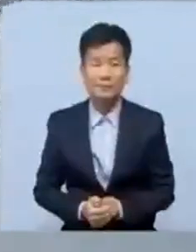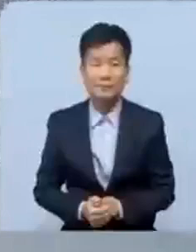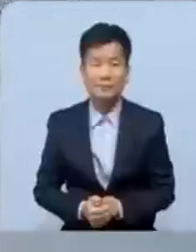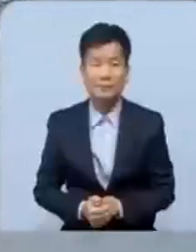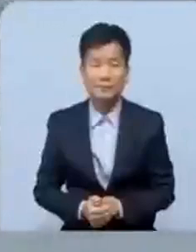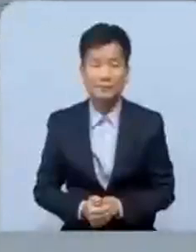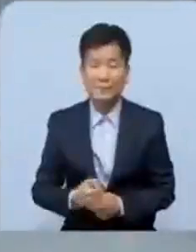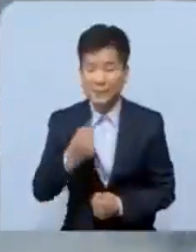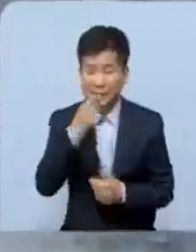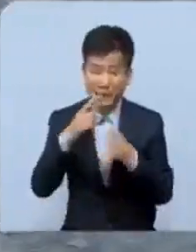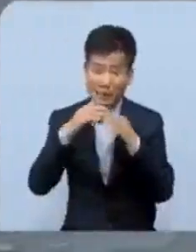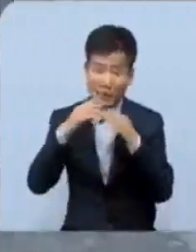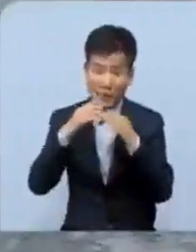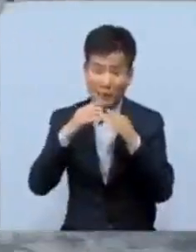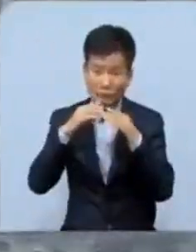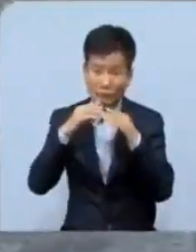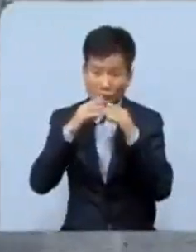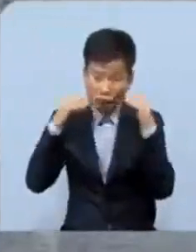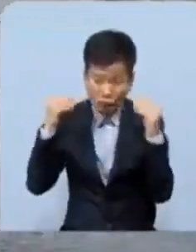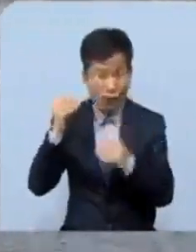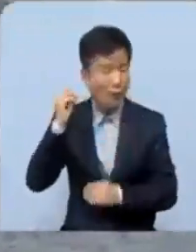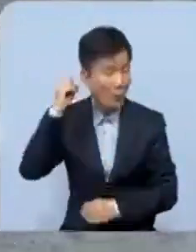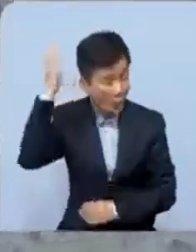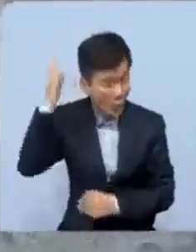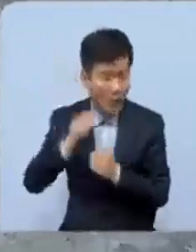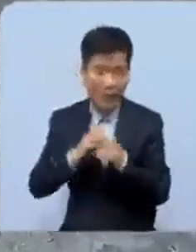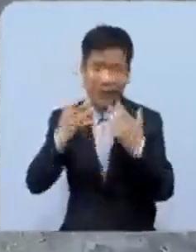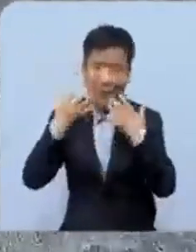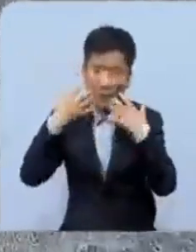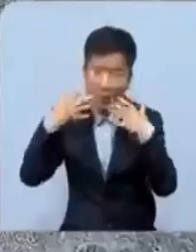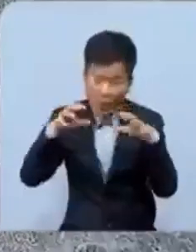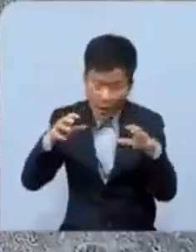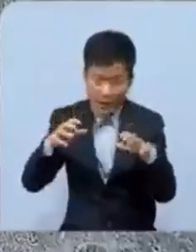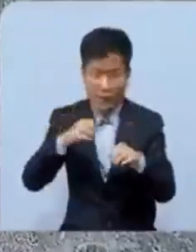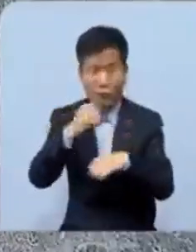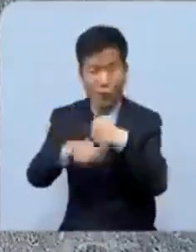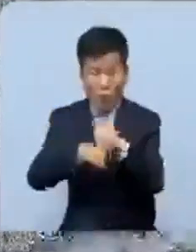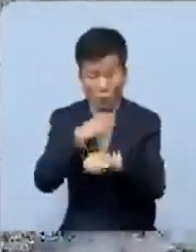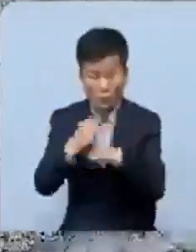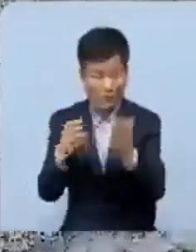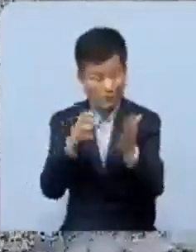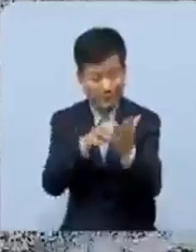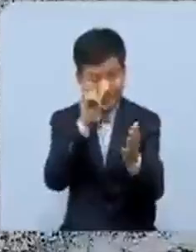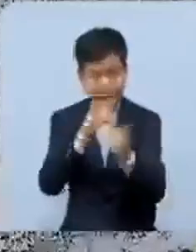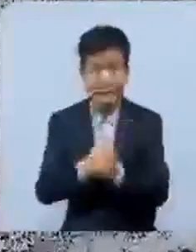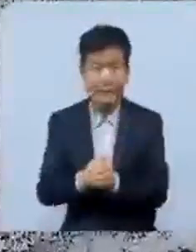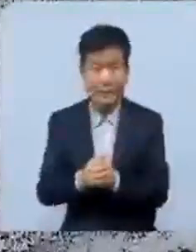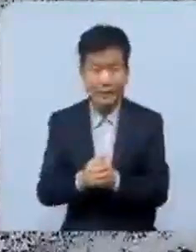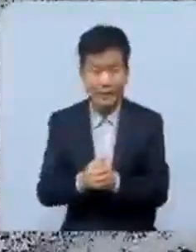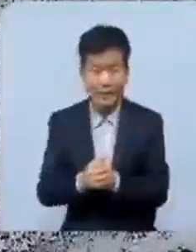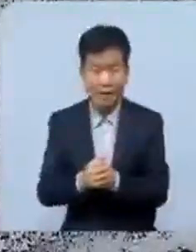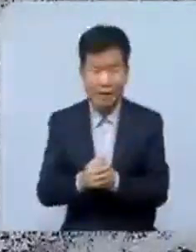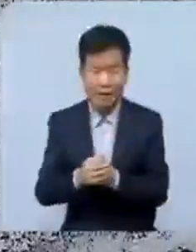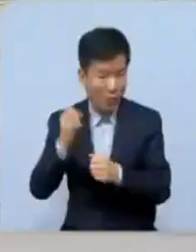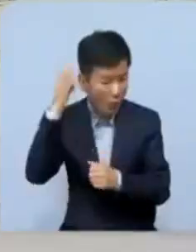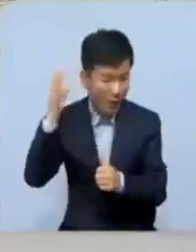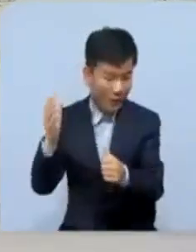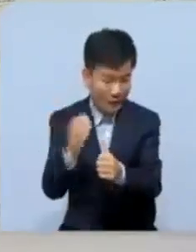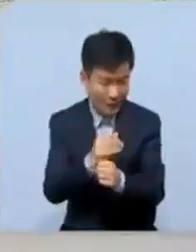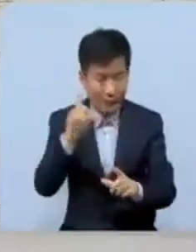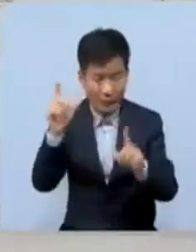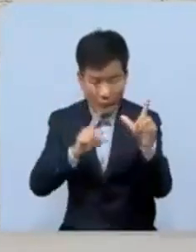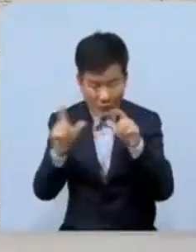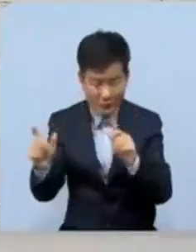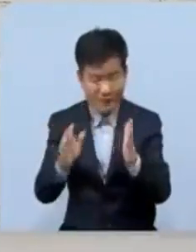흰수염고래 와 참 2골에 등 다양한 고래와 호랑이 등 동물의 생생하게 표현 됐습니다 원시인들의 고래잡이 와 사냥 모습을